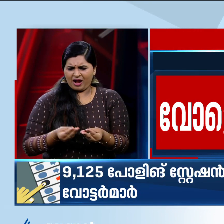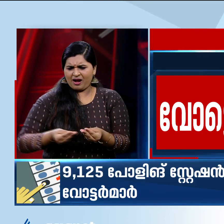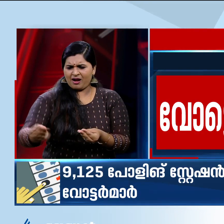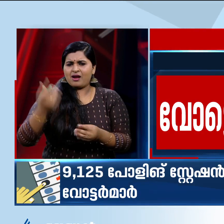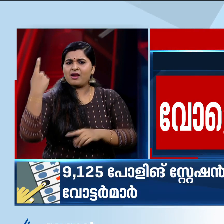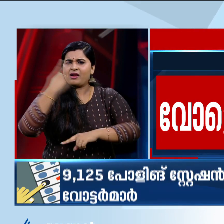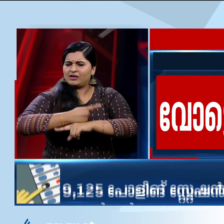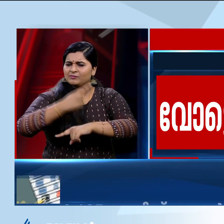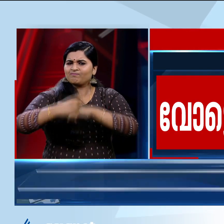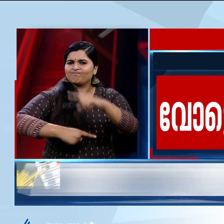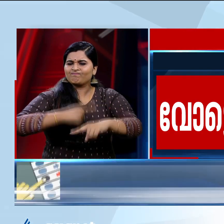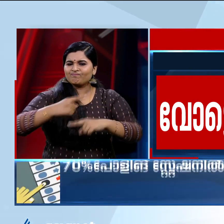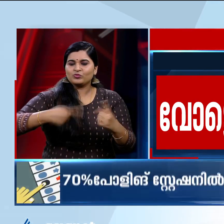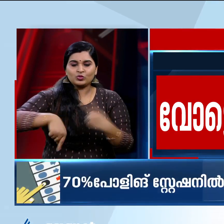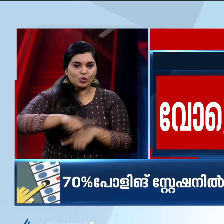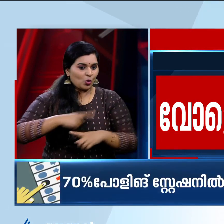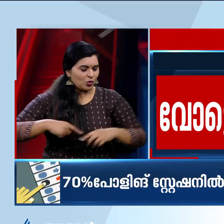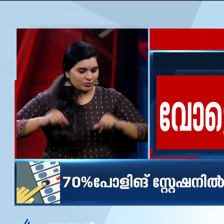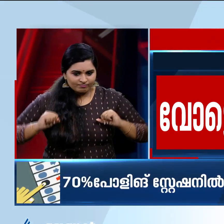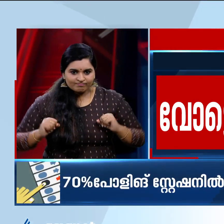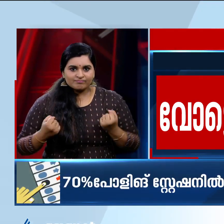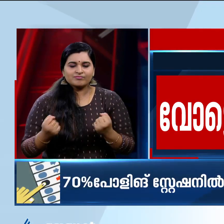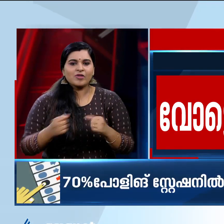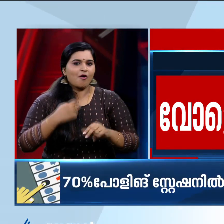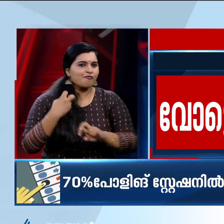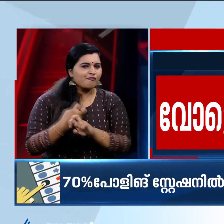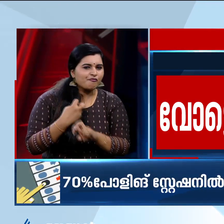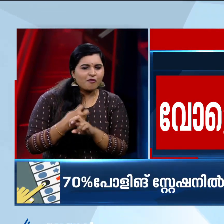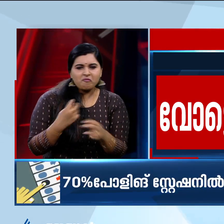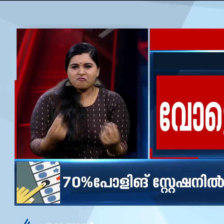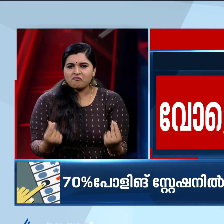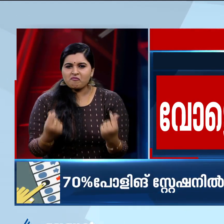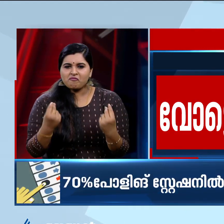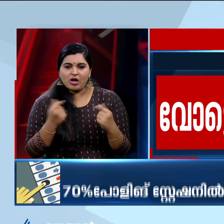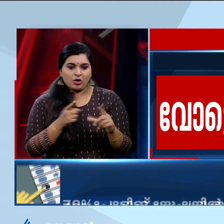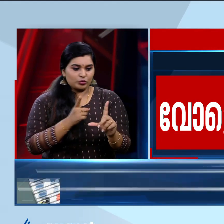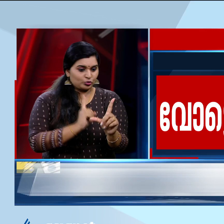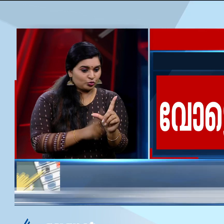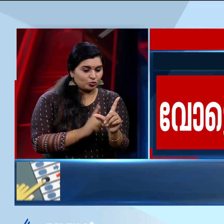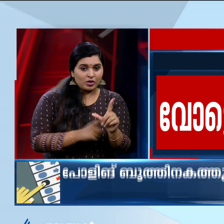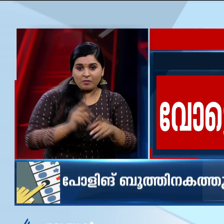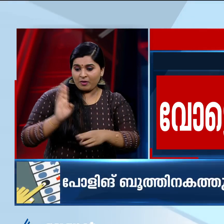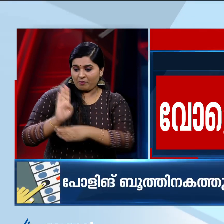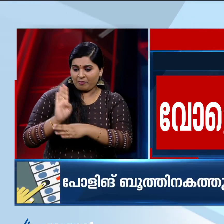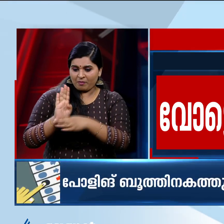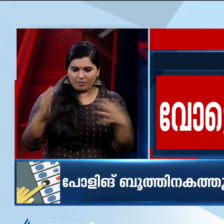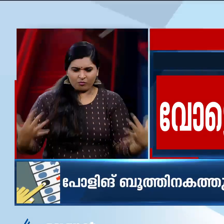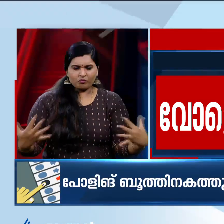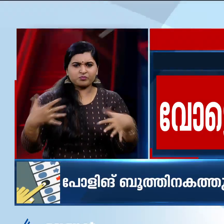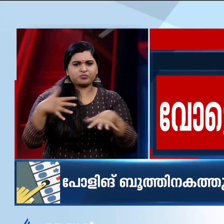പാർട്ടികൾക്ക് മുമ്പാകെയുള്ളൂ. വളരെ പെട്ടെന്ന് തന്നെ CPMനും കോൺഗ്രസിനും ഇടയിലുള്ള സഖ്യം ഉൾപ്പെടെയുള്ളവ